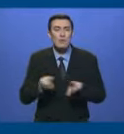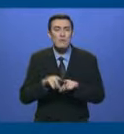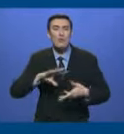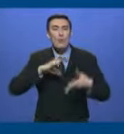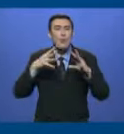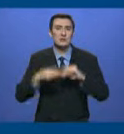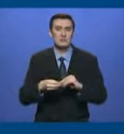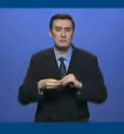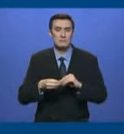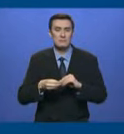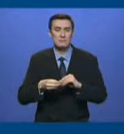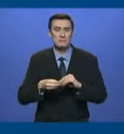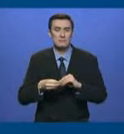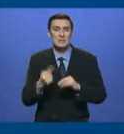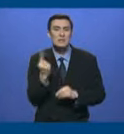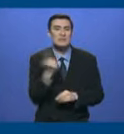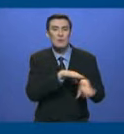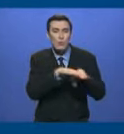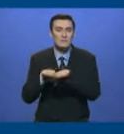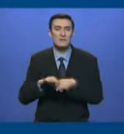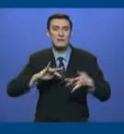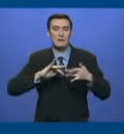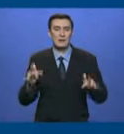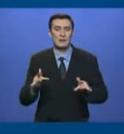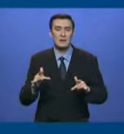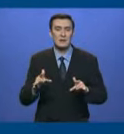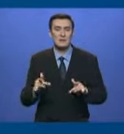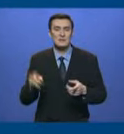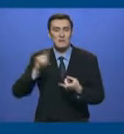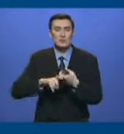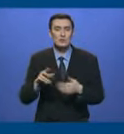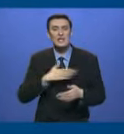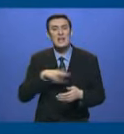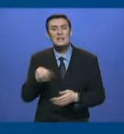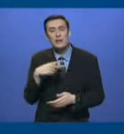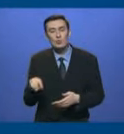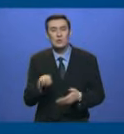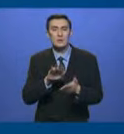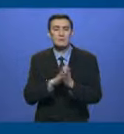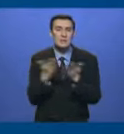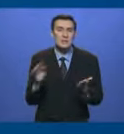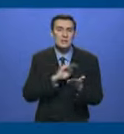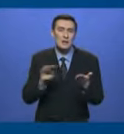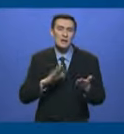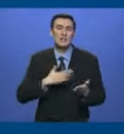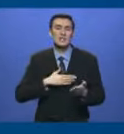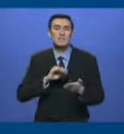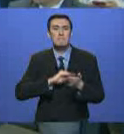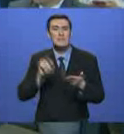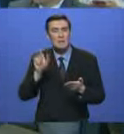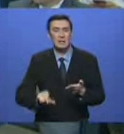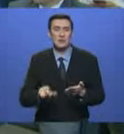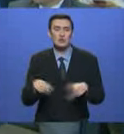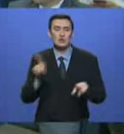общего портала, на котором бы стояли наши литературные произведения, произведения наших